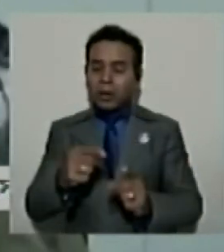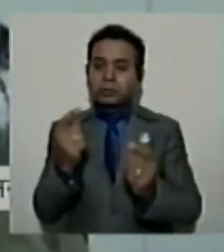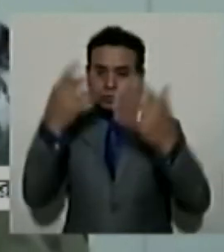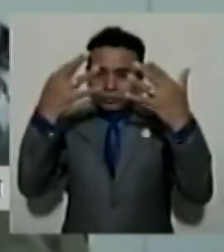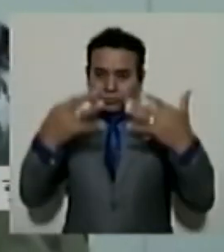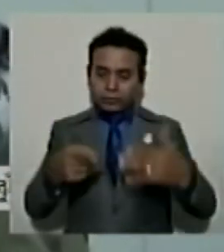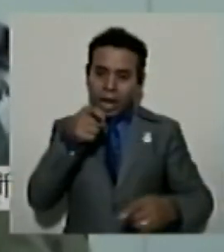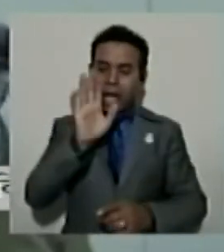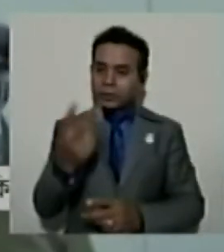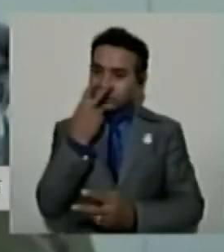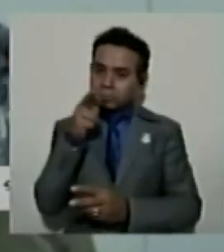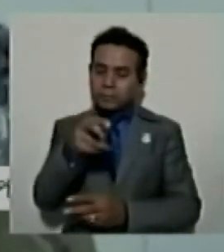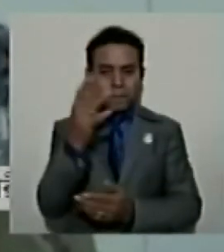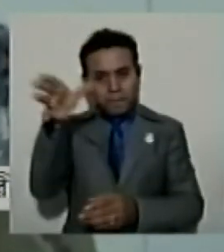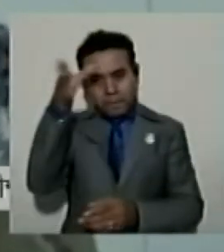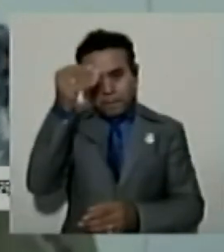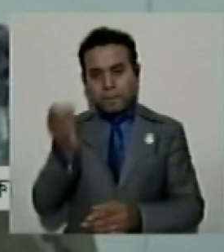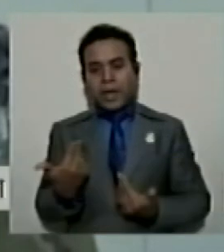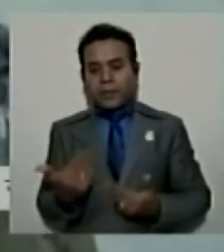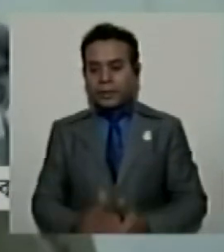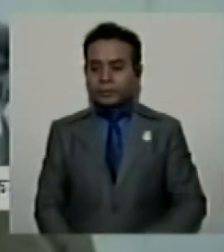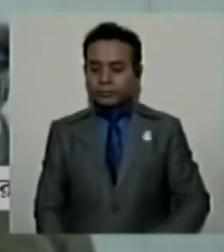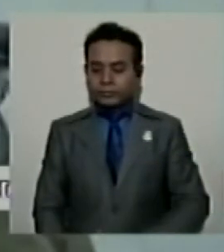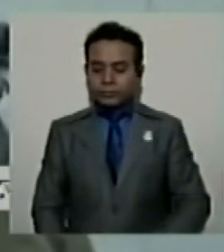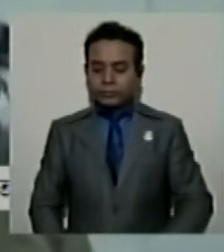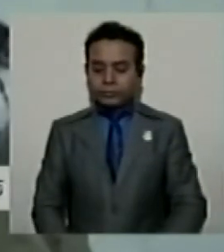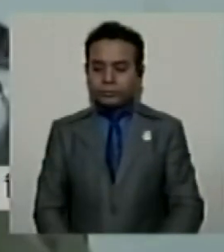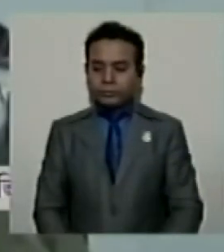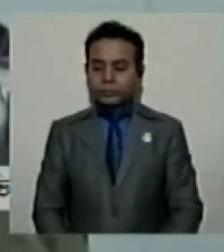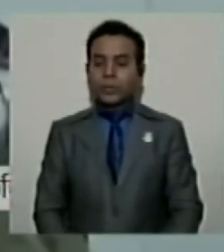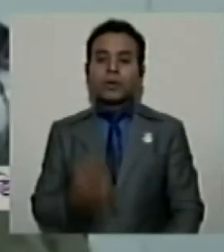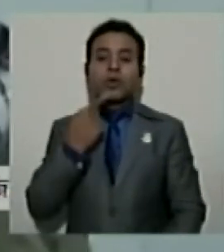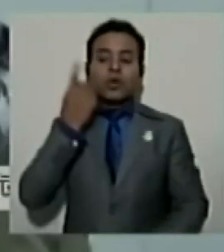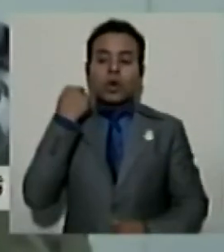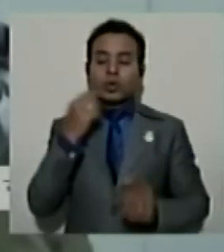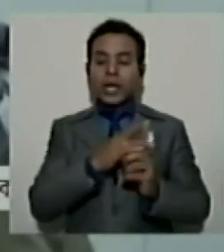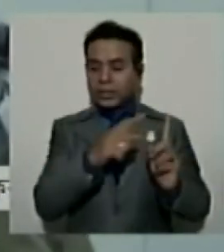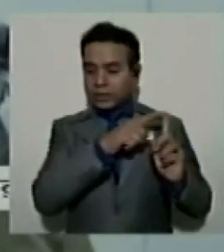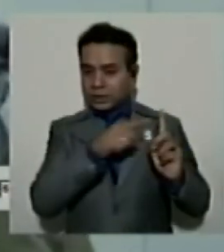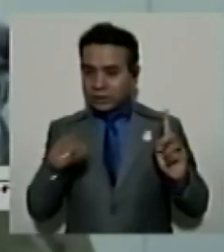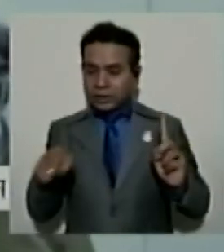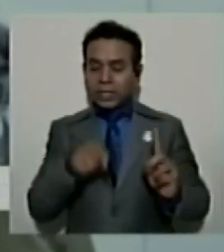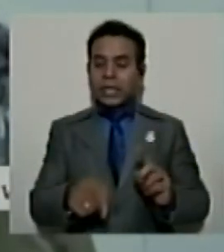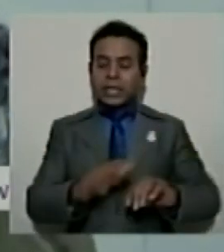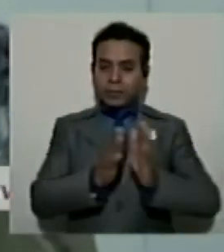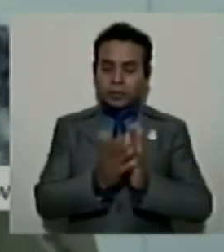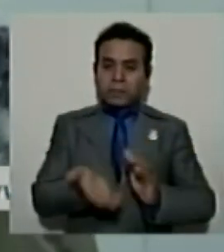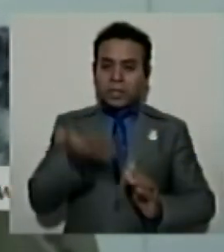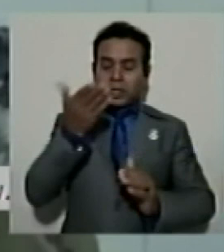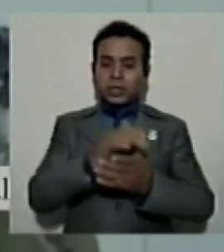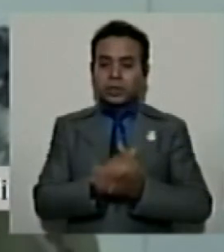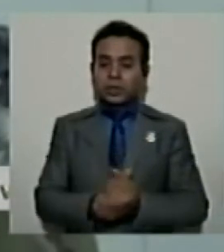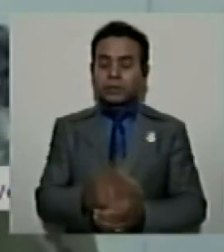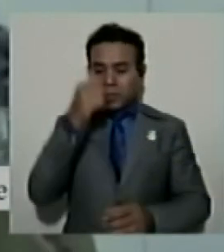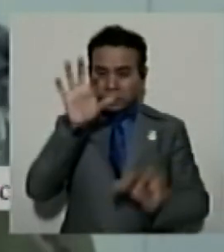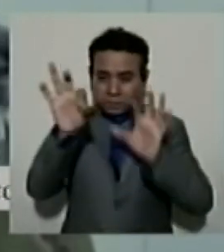আমরা গতকালের চেয়ে পরীক্ষা করেছি প্রায় নমুনা সংগ্রহ হয়েছে 10 শতাংশ বেশি এবং পরীক্ষা হয়েছে